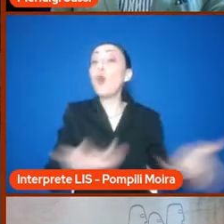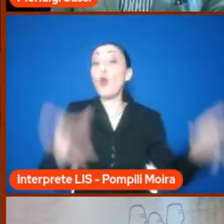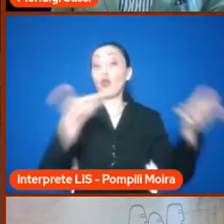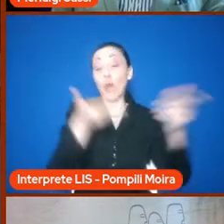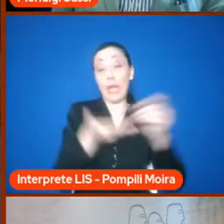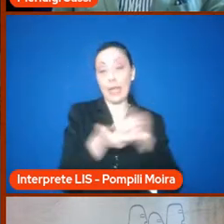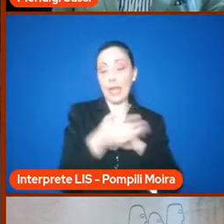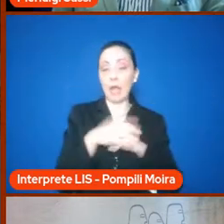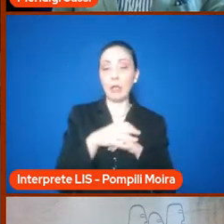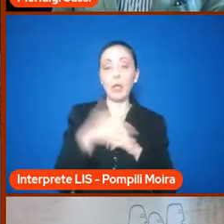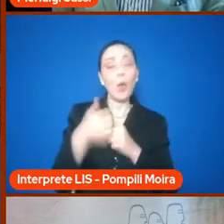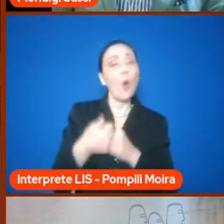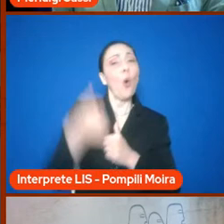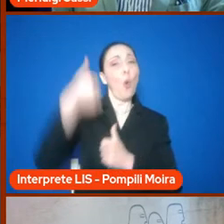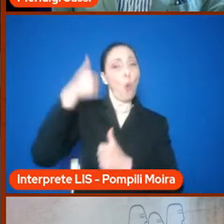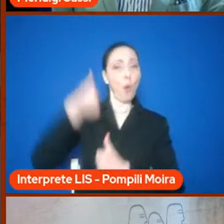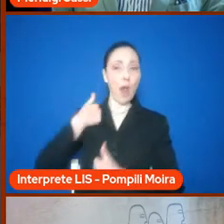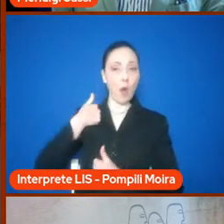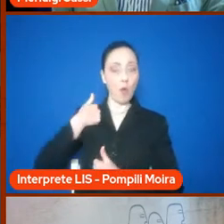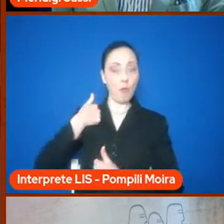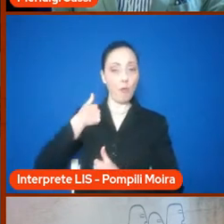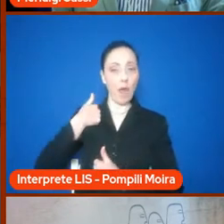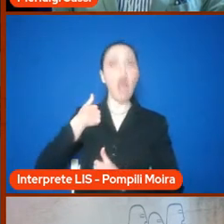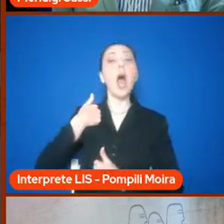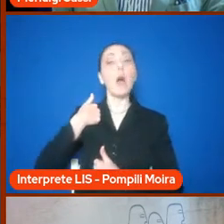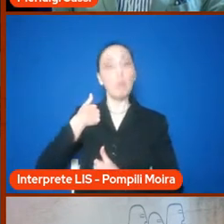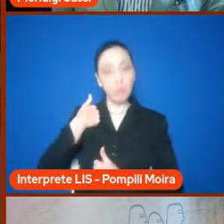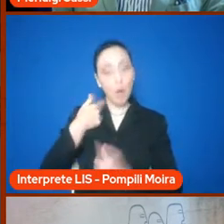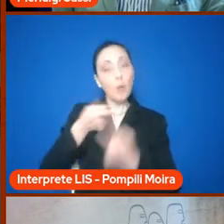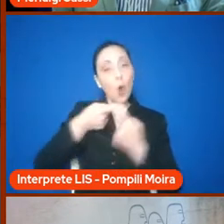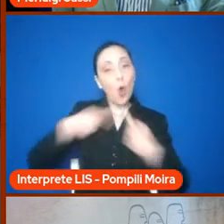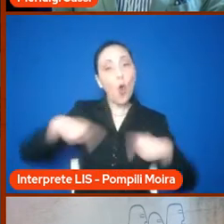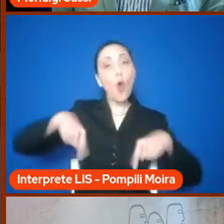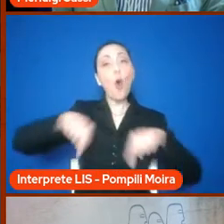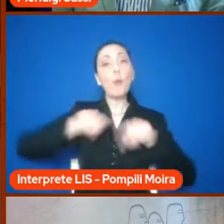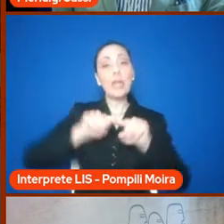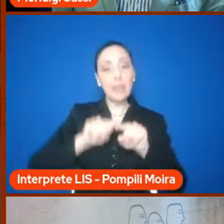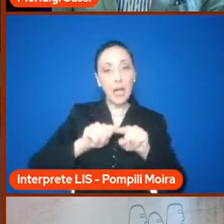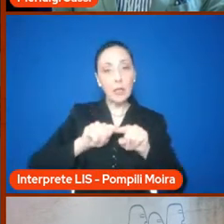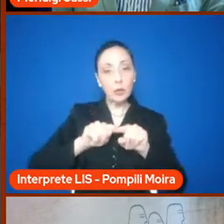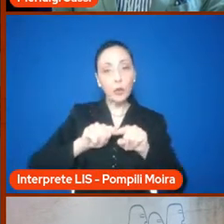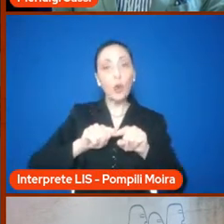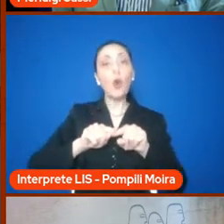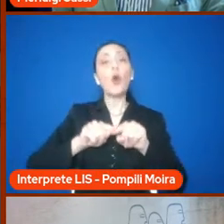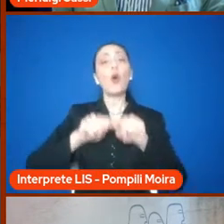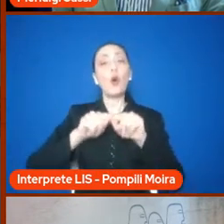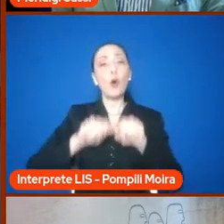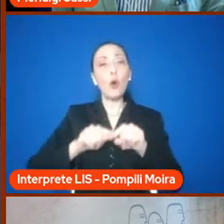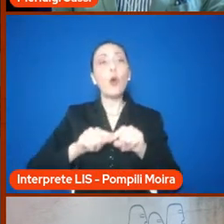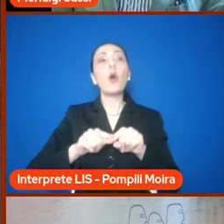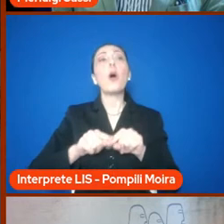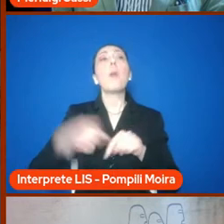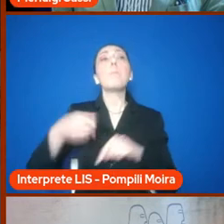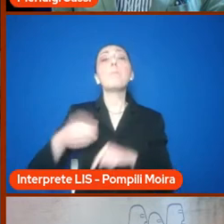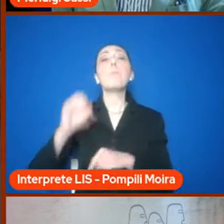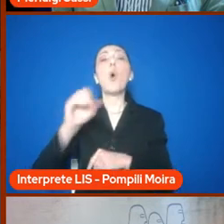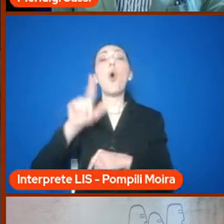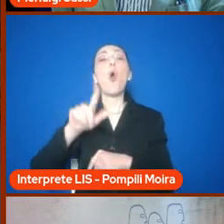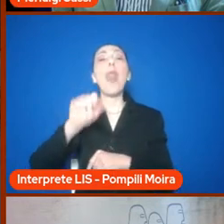Quando un anno fa ho fatto parte del comitato cosiddetto Colao, poi ci siamo ritrovati insieme al